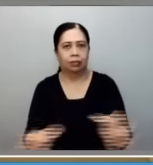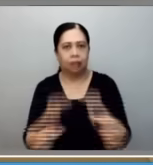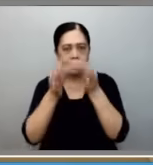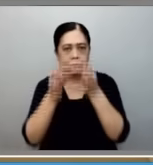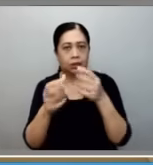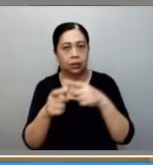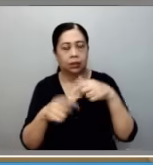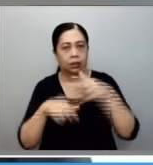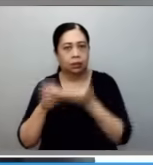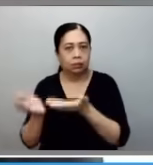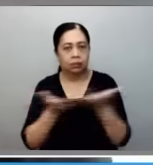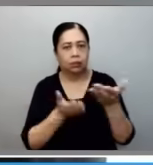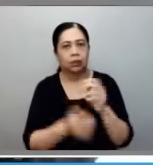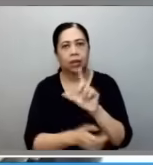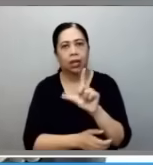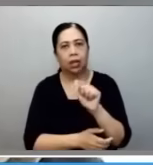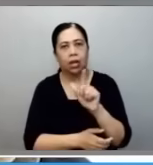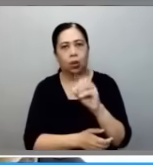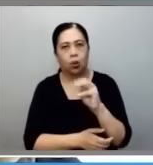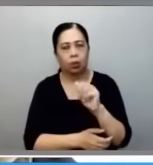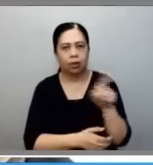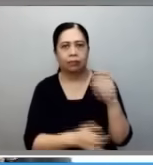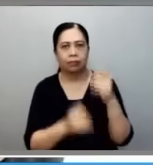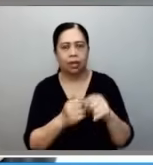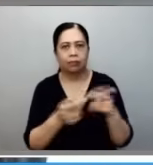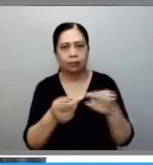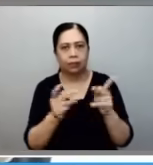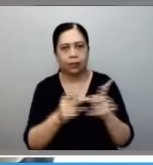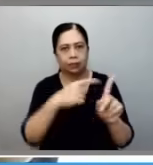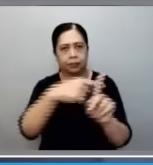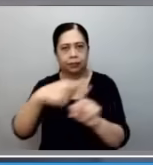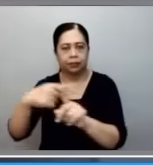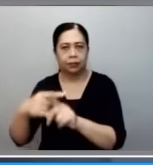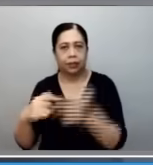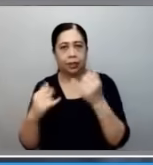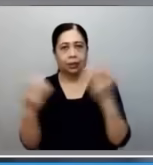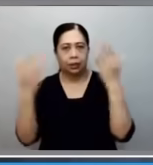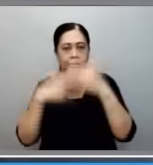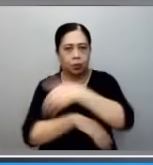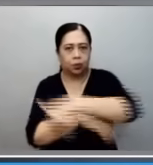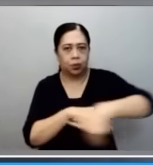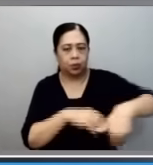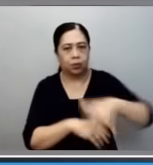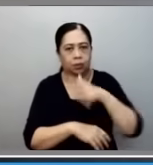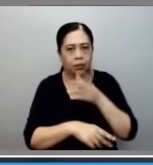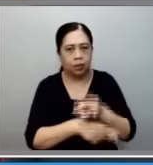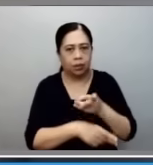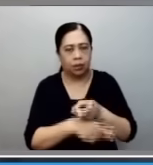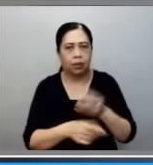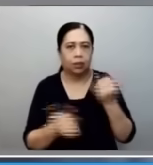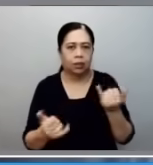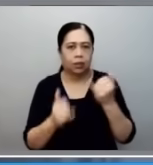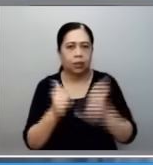sa La Loma Catholic Cemetery na kanyang magiging huling hantungan. Sa huling gabi ng burol, magdamag daw nagbantay ang ina ni Jemboy. Ito na raw kasi ang huling gabi